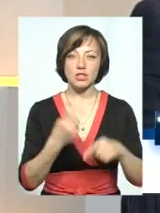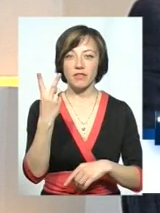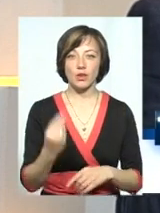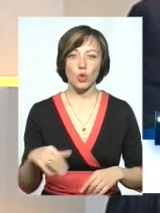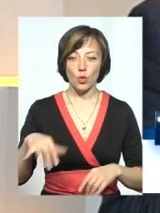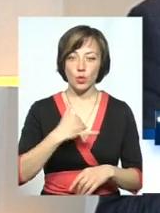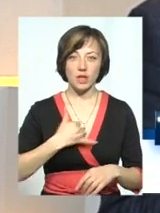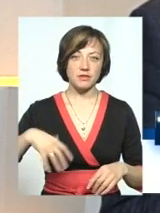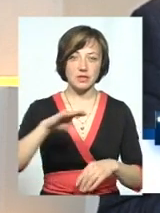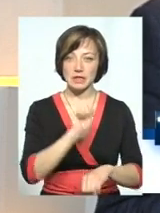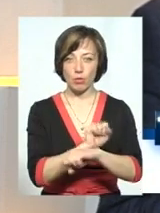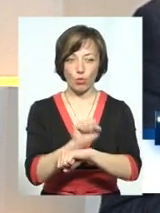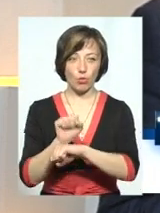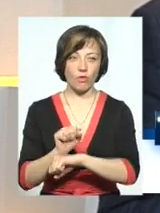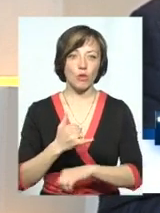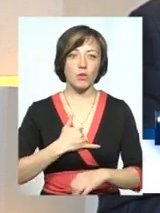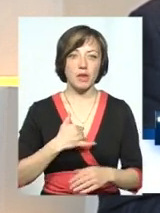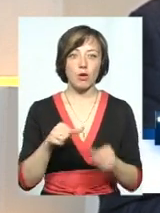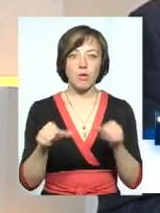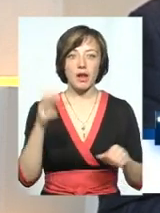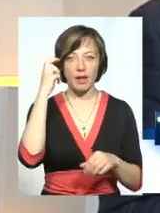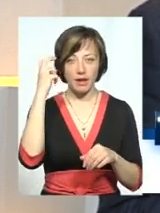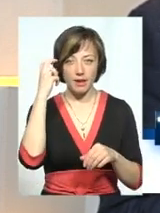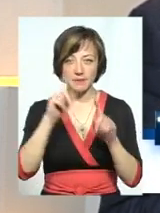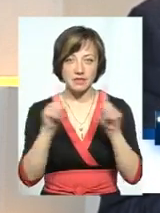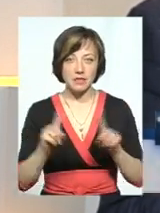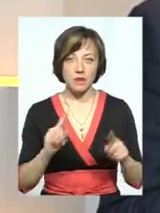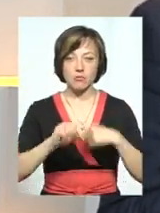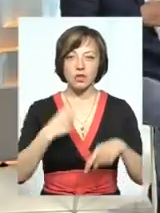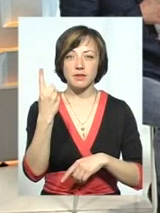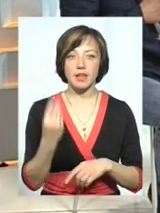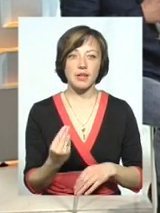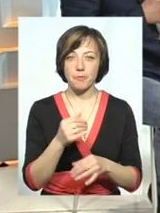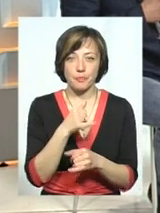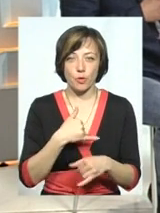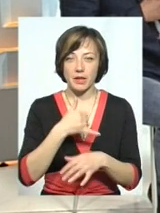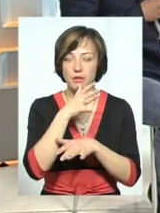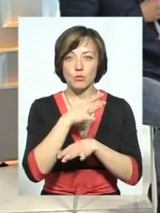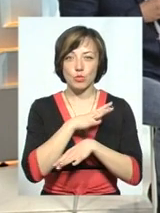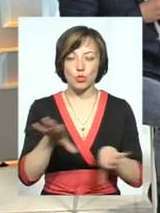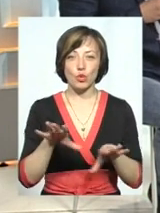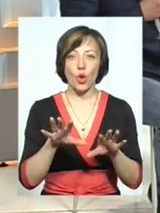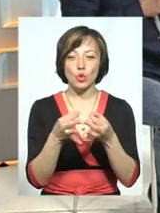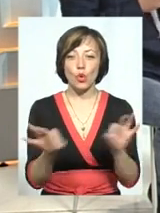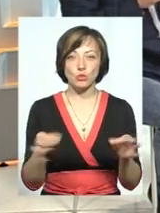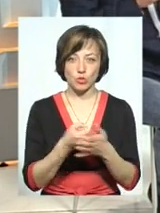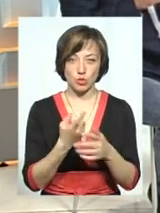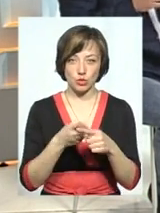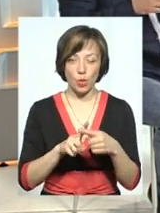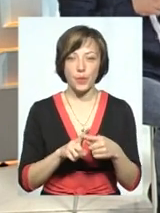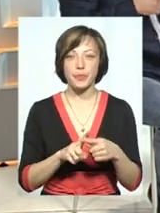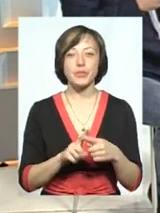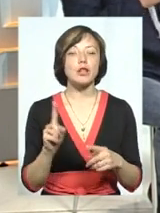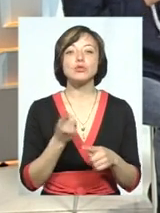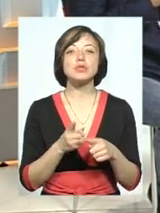вже все заблокували. Тобто, якщо в мене оператор «Київстар», в мене вже там через день в мене вже не було доступу до цих соцмереж. Що